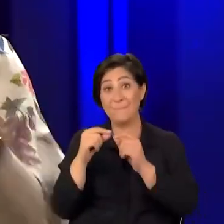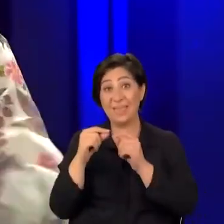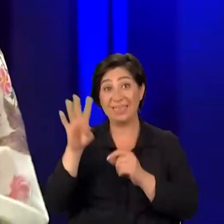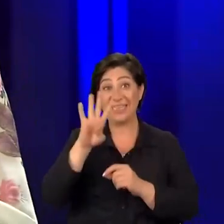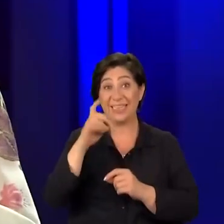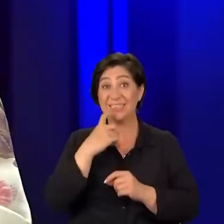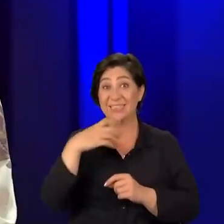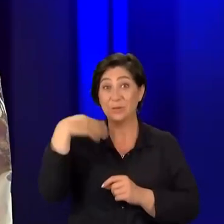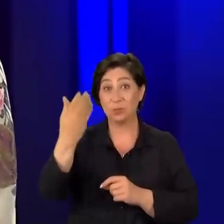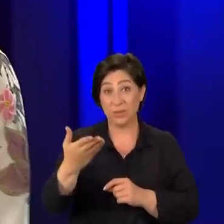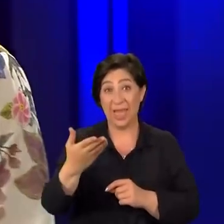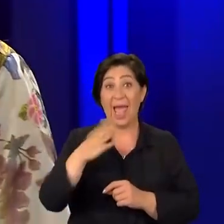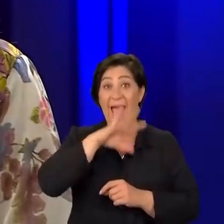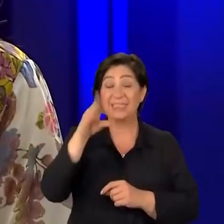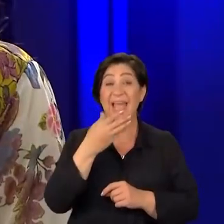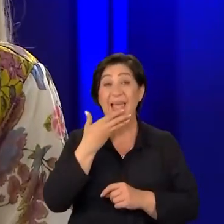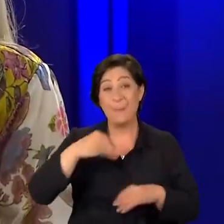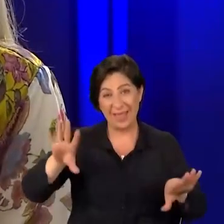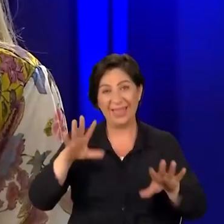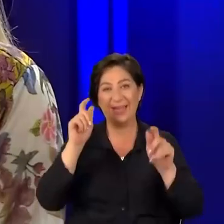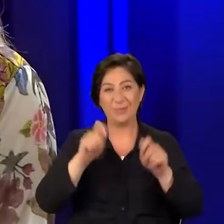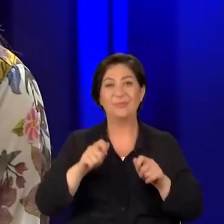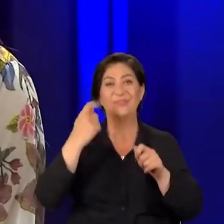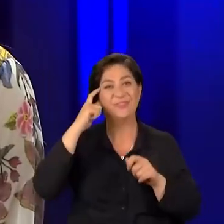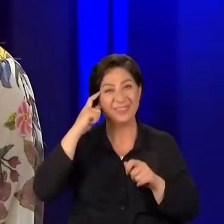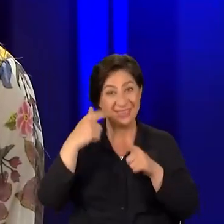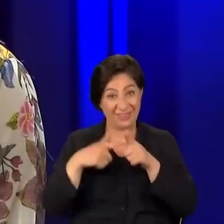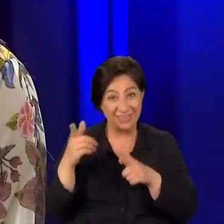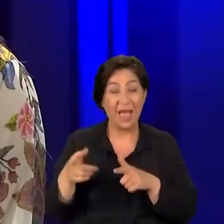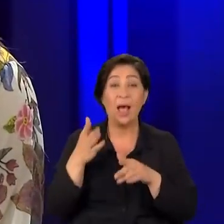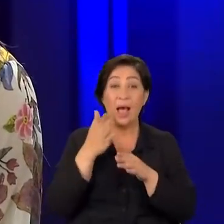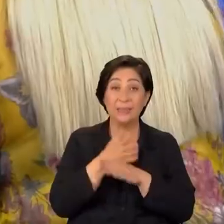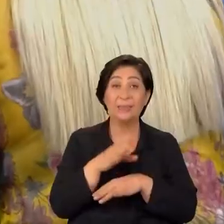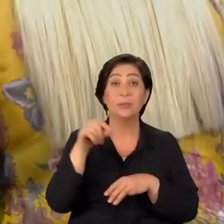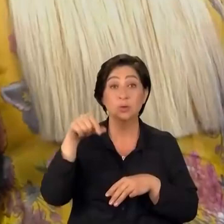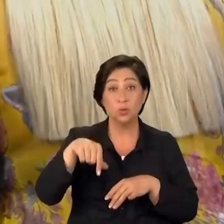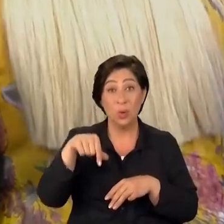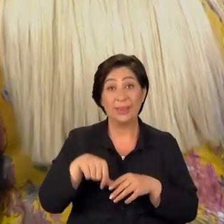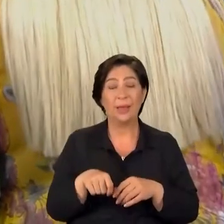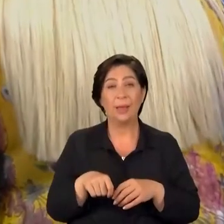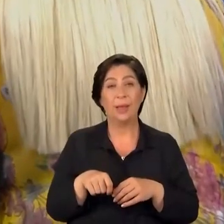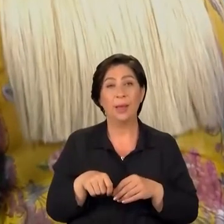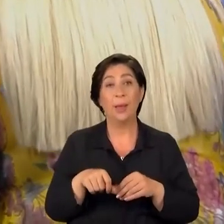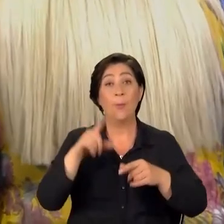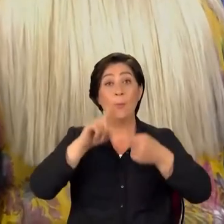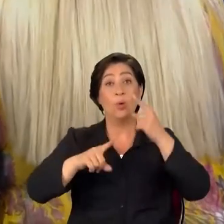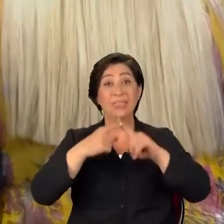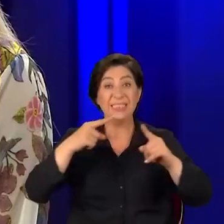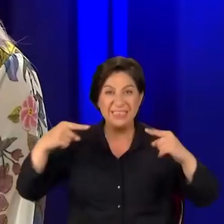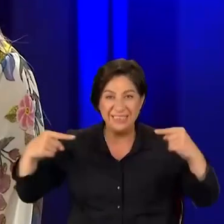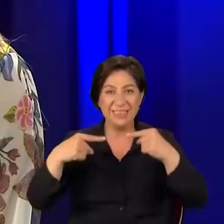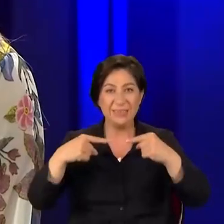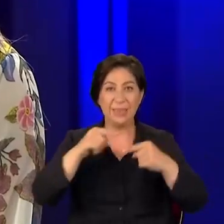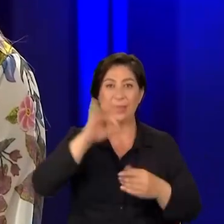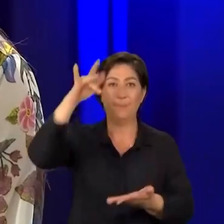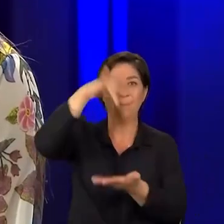40 yaşından sonra herkesi emekli edelim felsefesi aslında şu andaki politik çatışmanın tam merkezinde